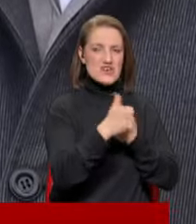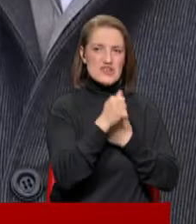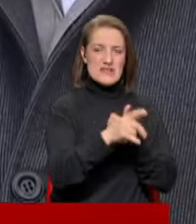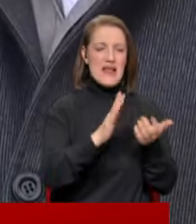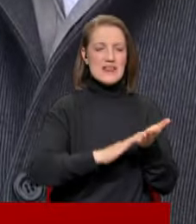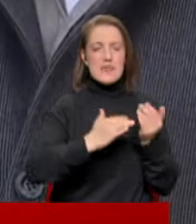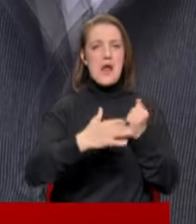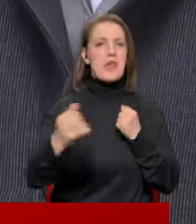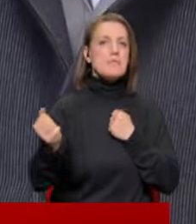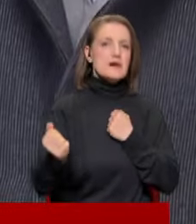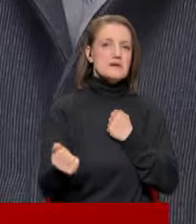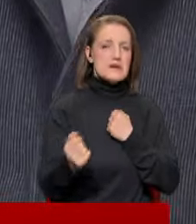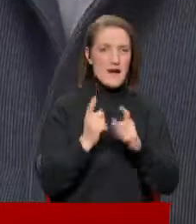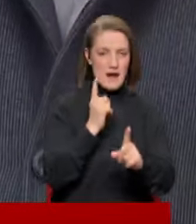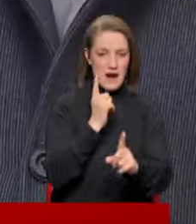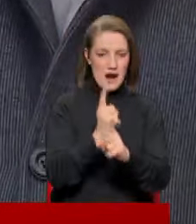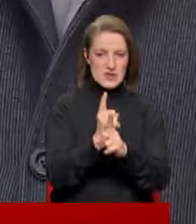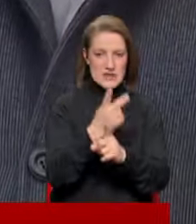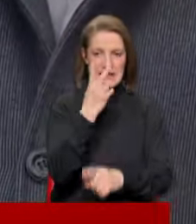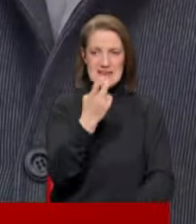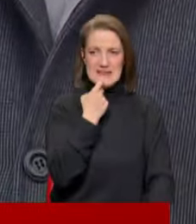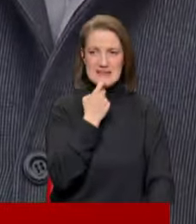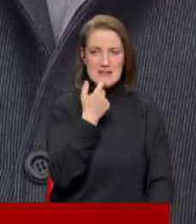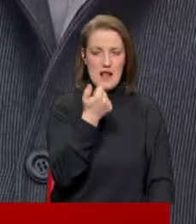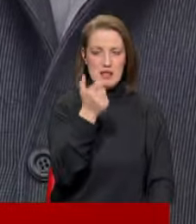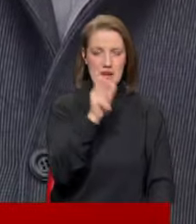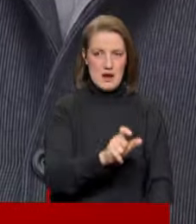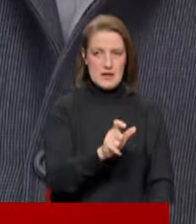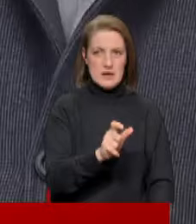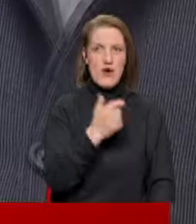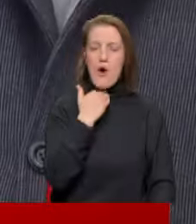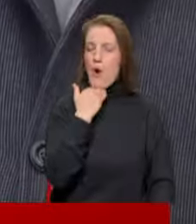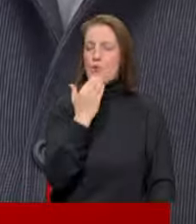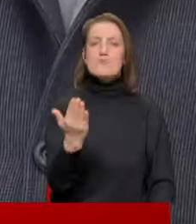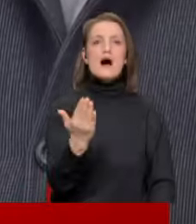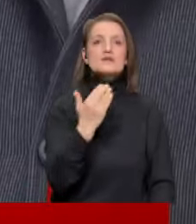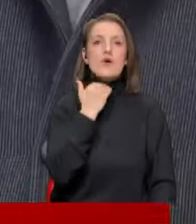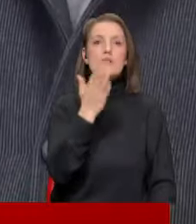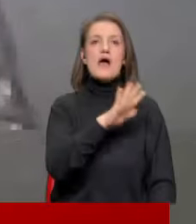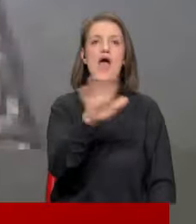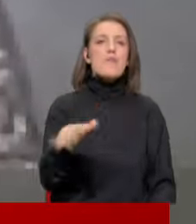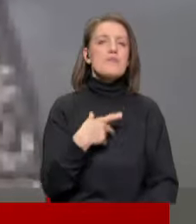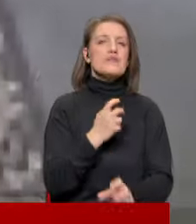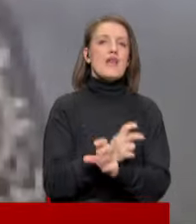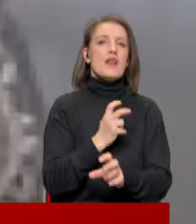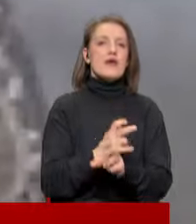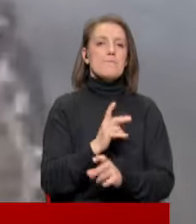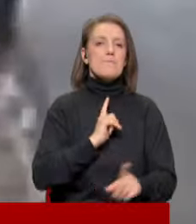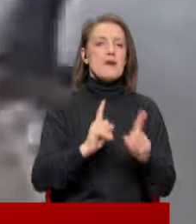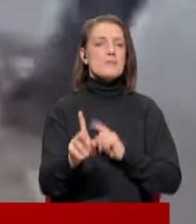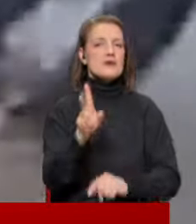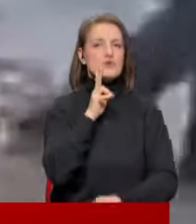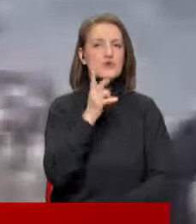elinden alınmasının karşılığı 2 yıl 6 ay olamaz hepimiz tehlikedeyiz yargılama sonunda